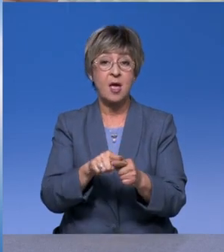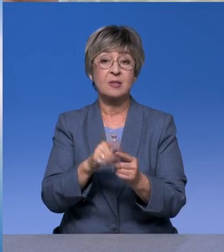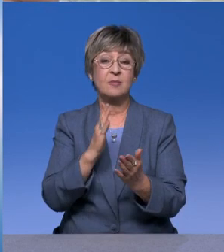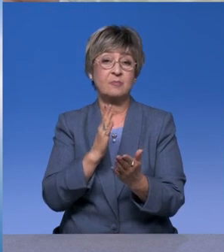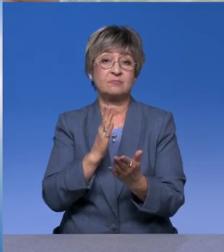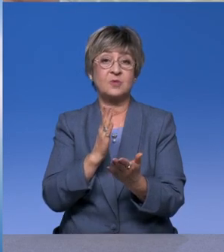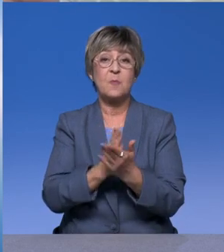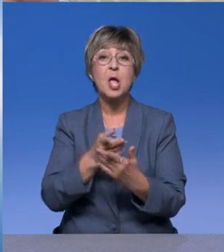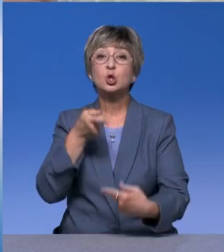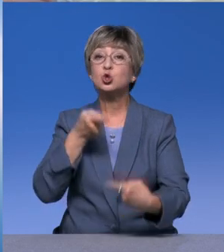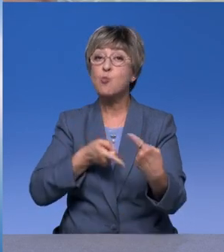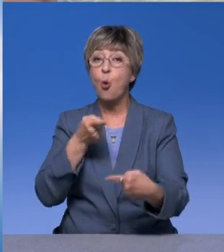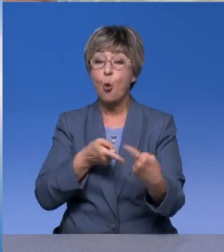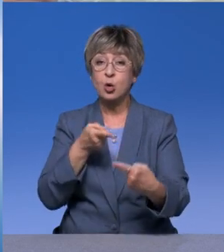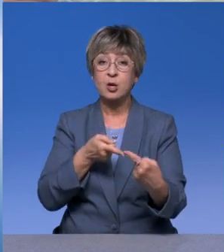споры у